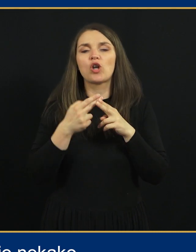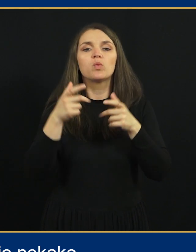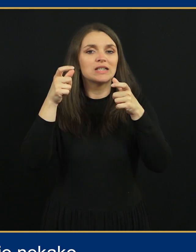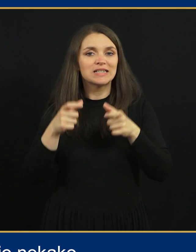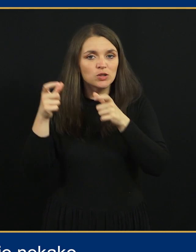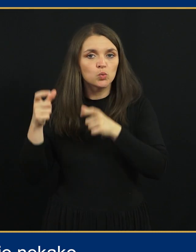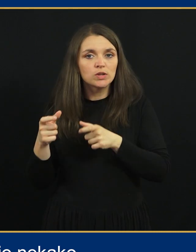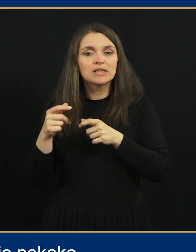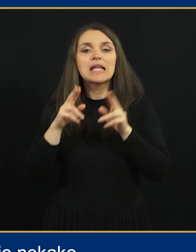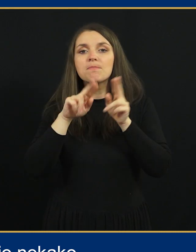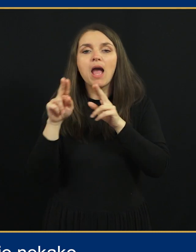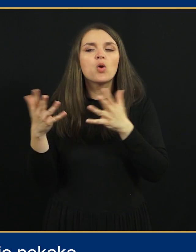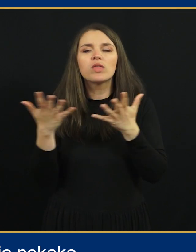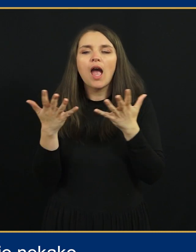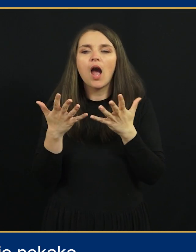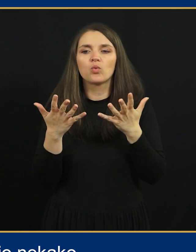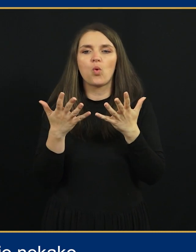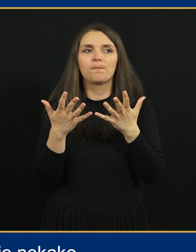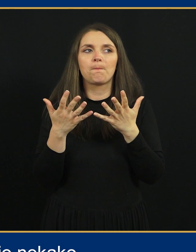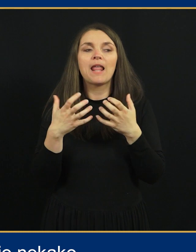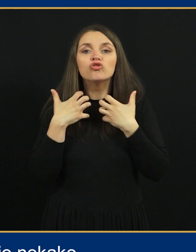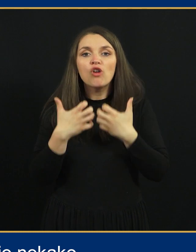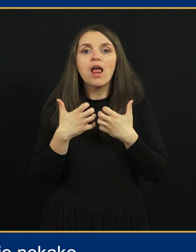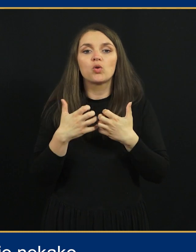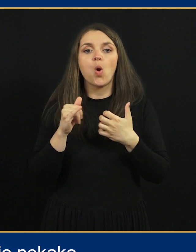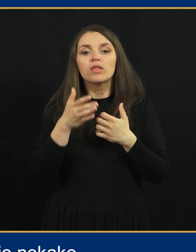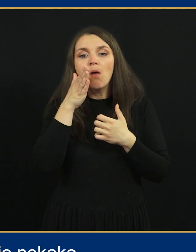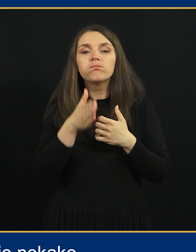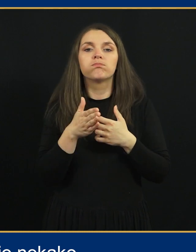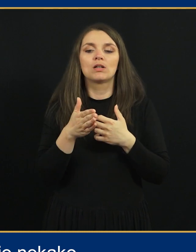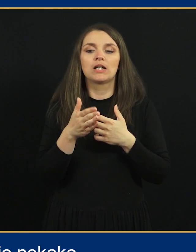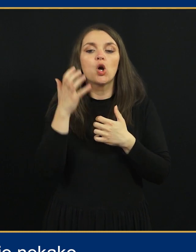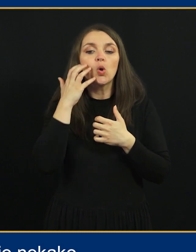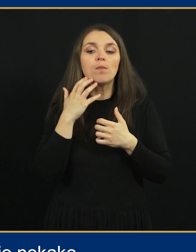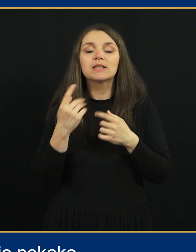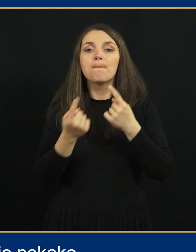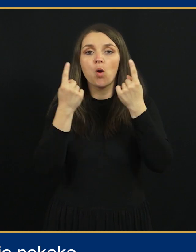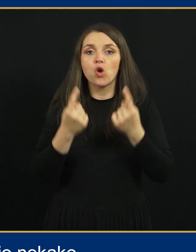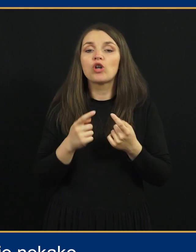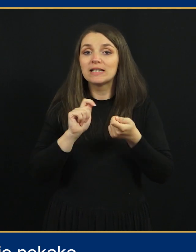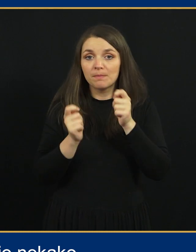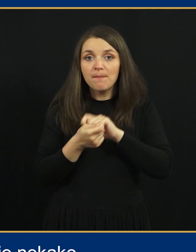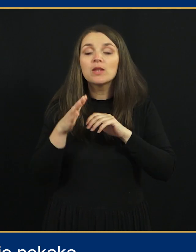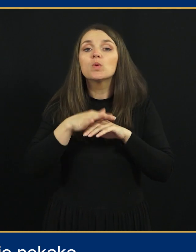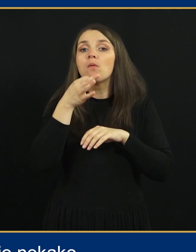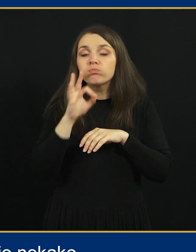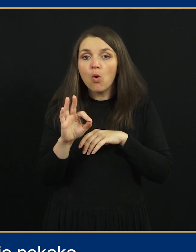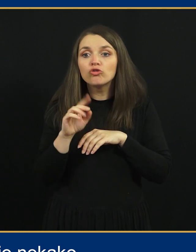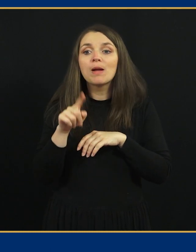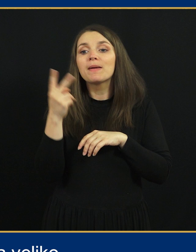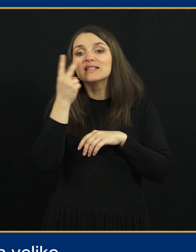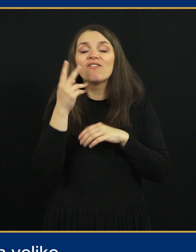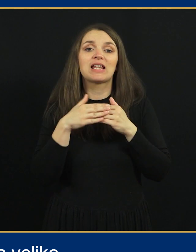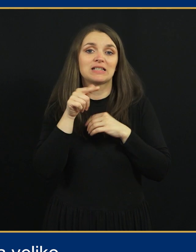mnogi iz državnih inštitucij imajo nekako željo potem, da bi se romski položaj spremenil na